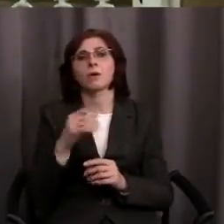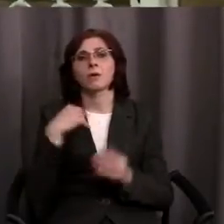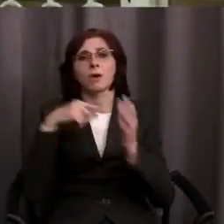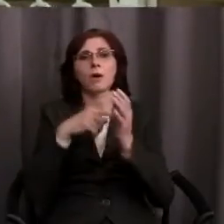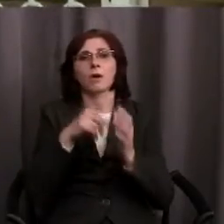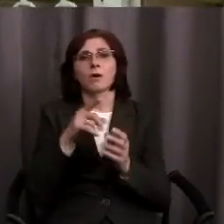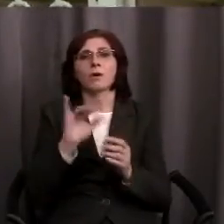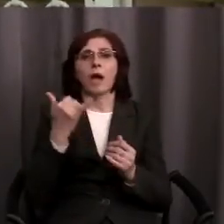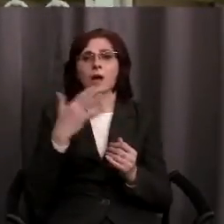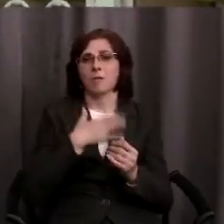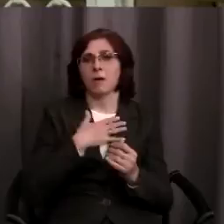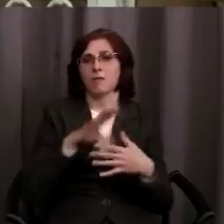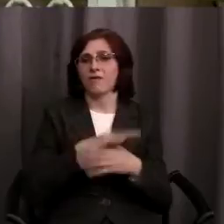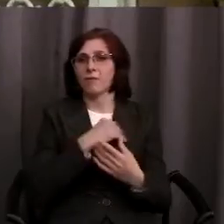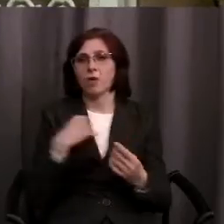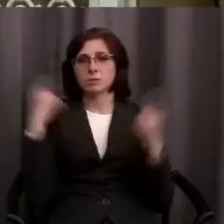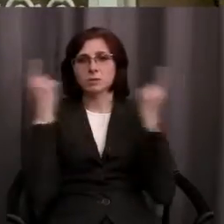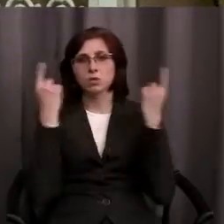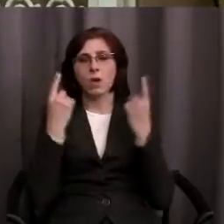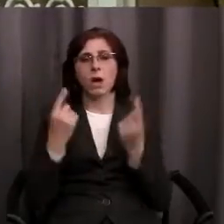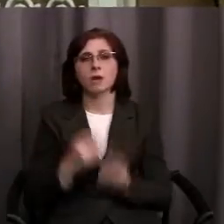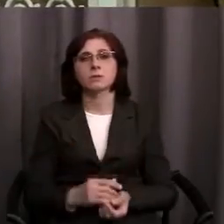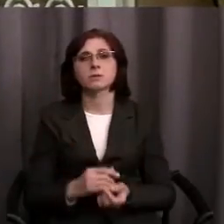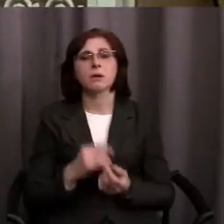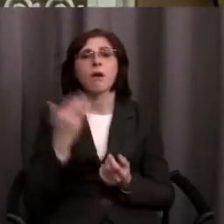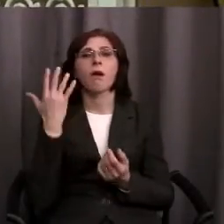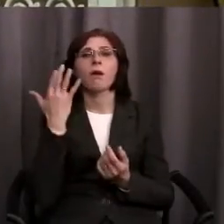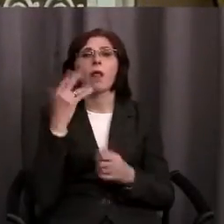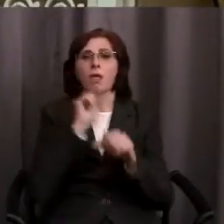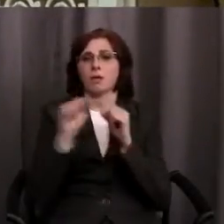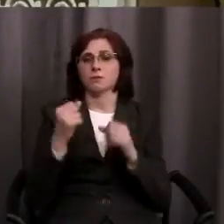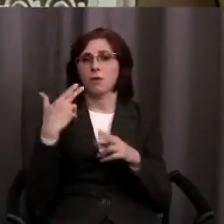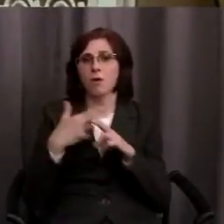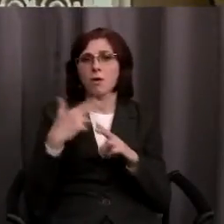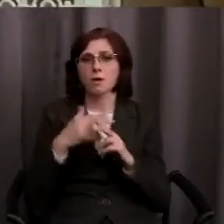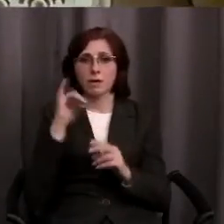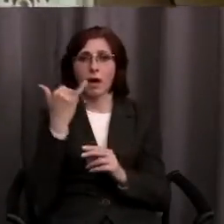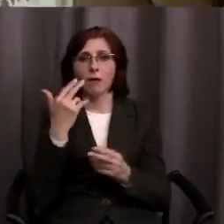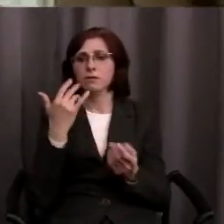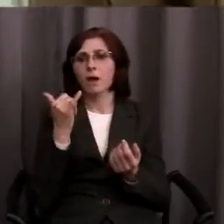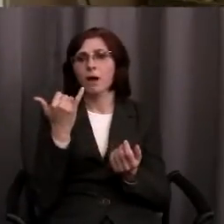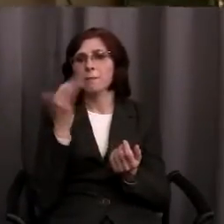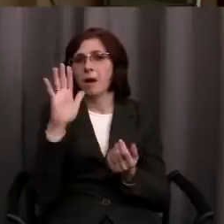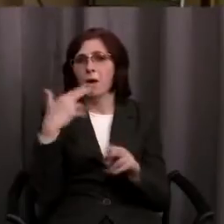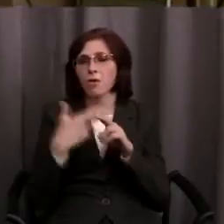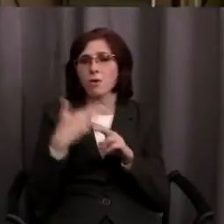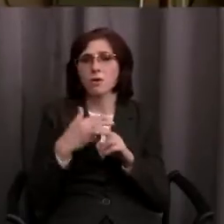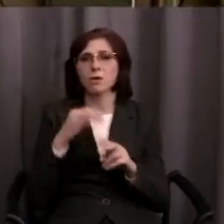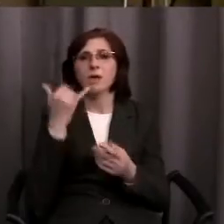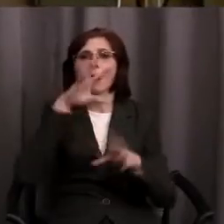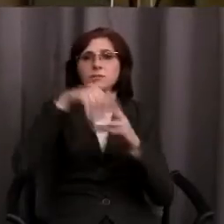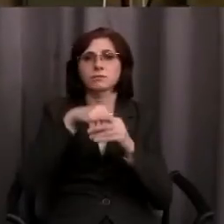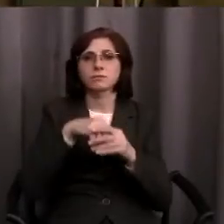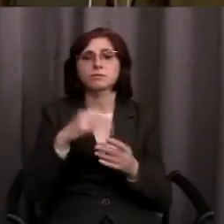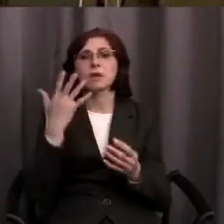tego, co się dzieje, jaką mamy w Polsce sytuację, ile jest chorych, jak, na jakie choroby, jakie w związku z